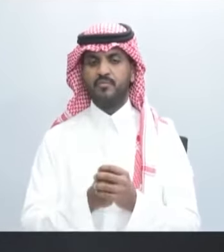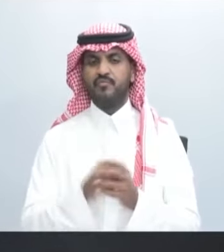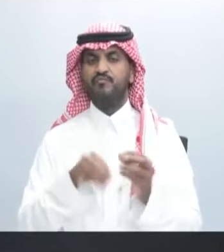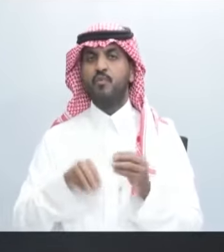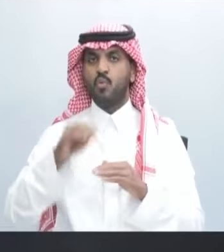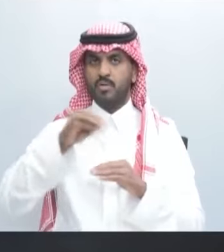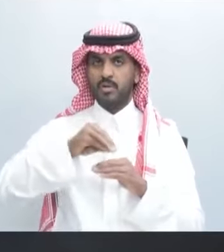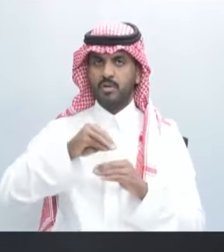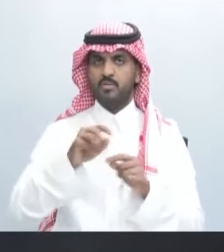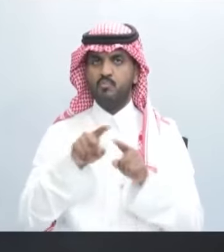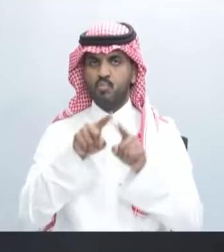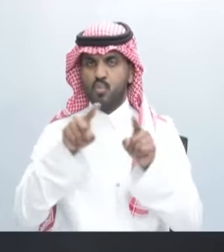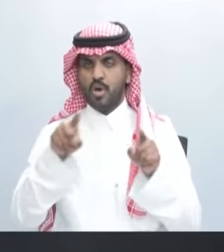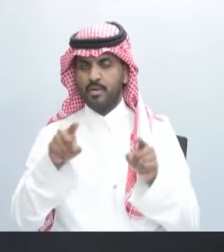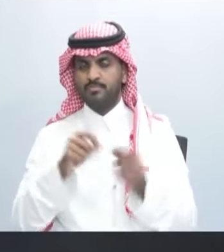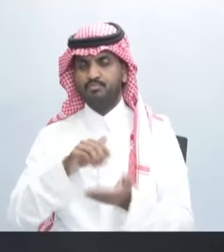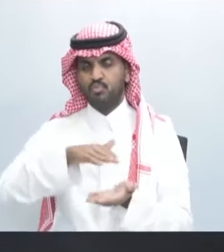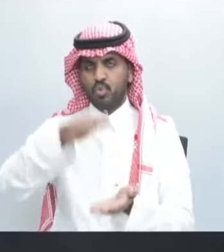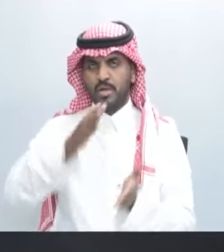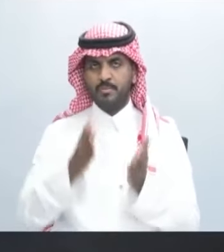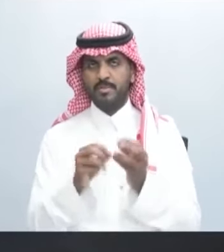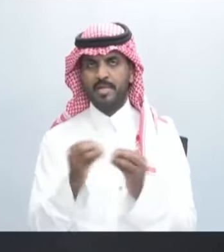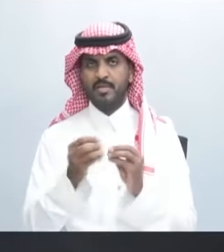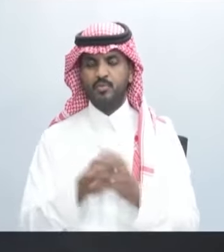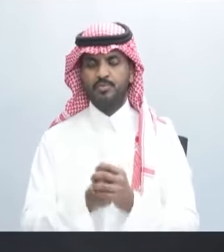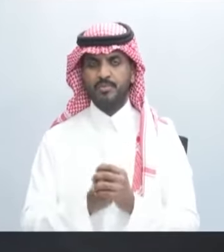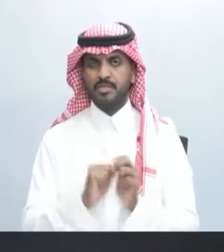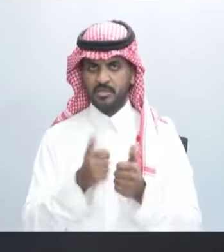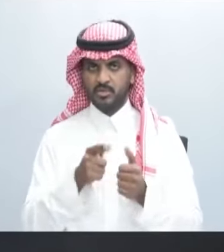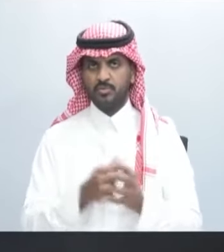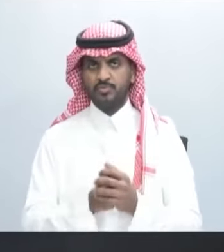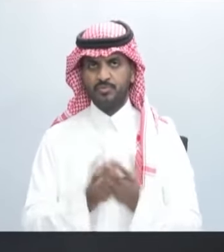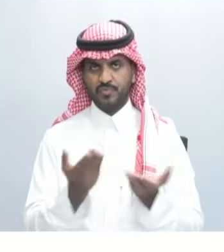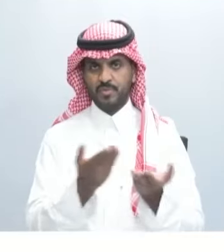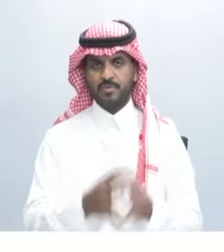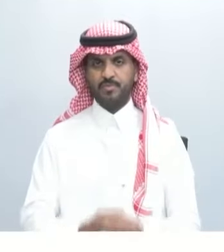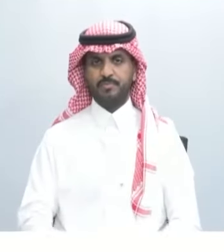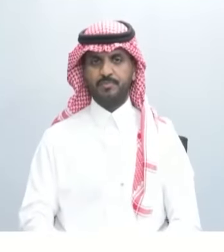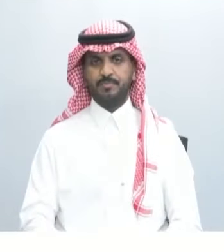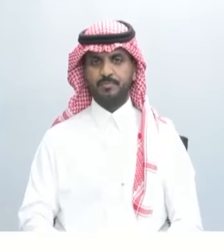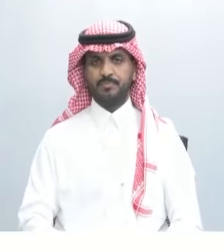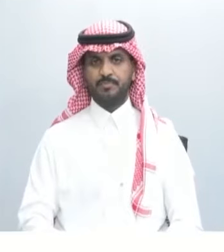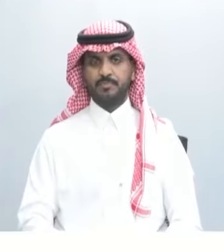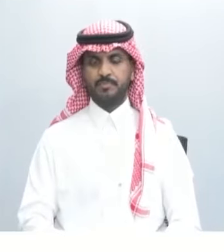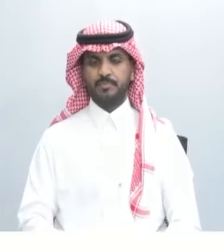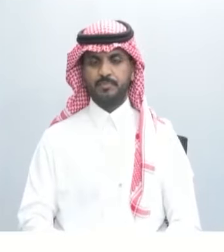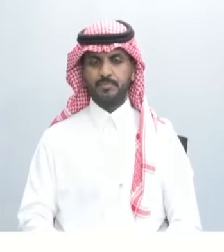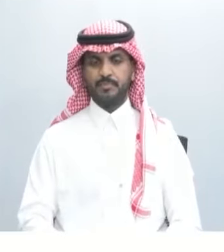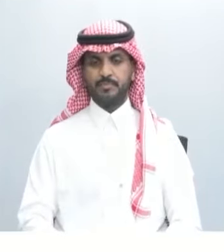مكعبا من احد الالوان ابنائي بناتي هل تستطيعون تفضل يا مبدعين